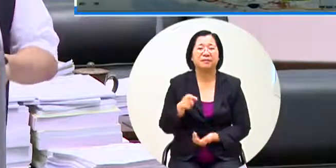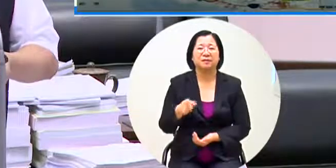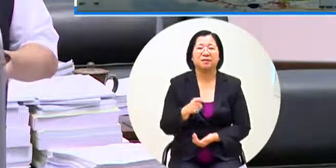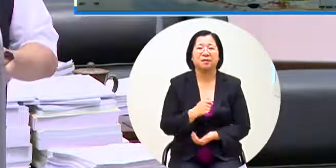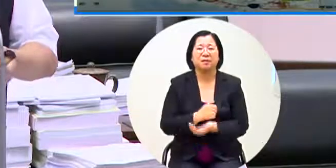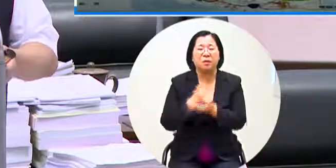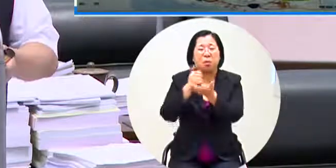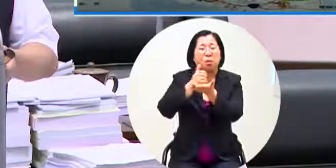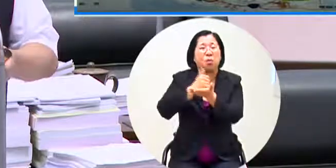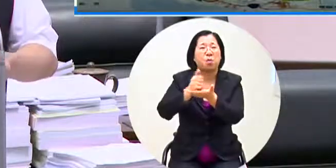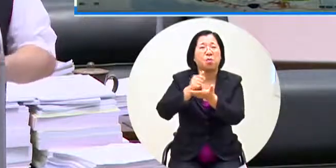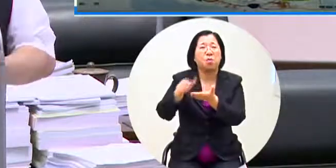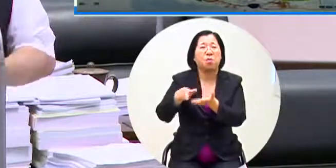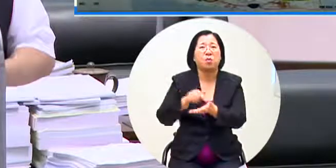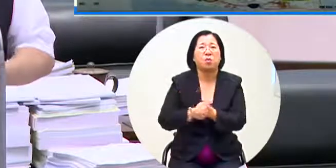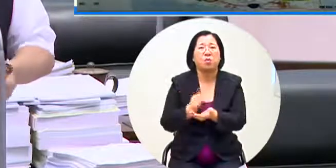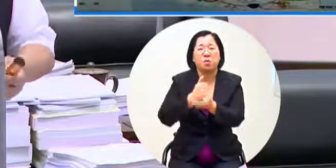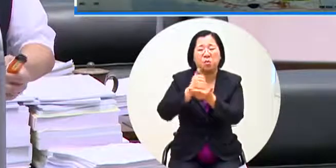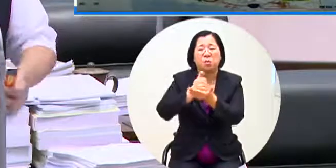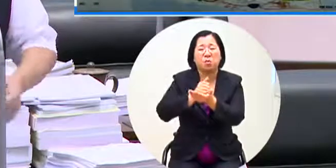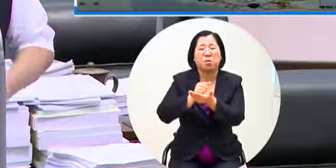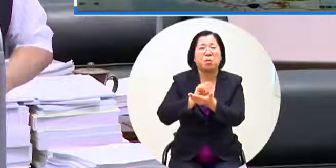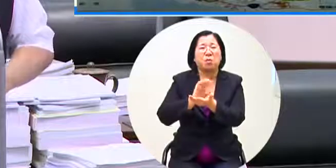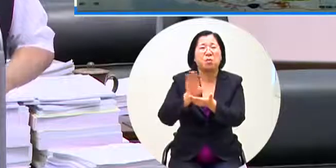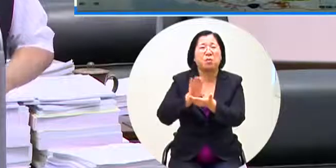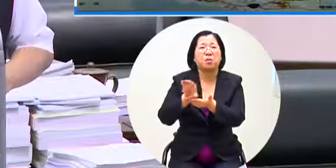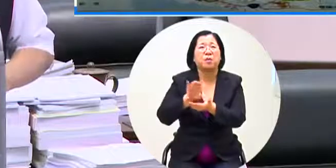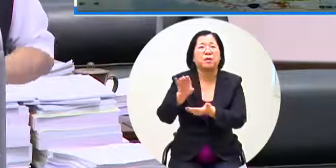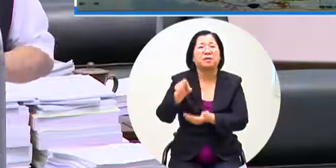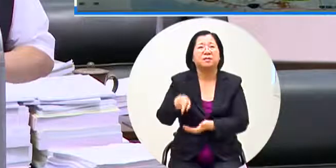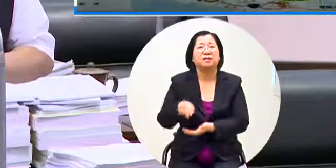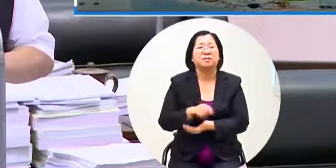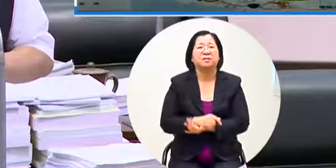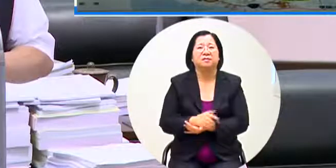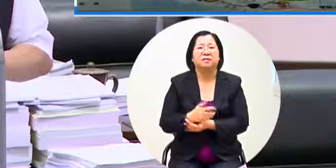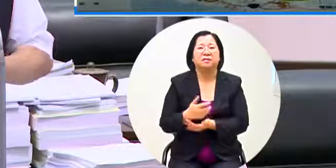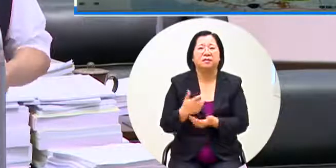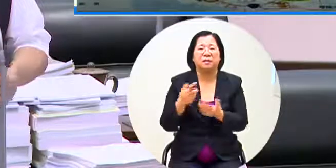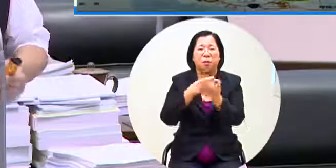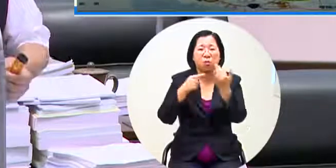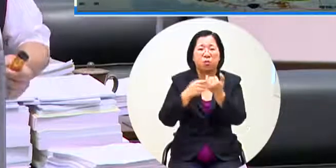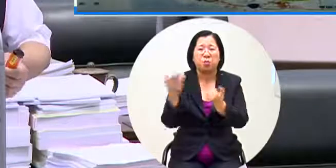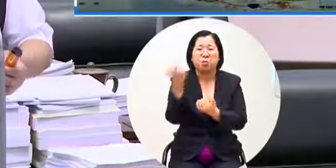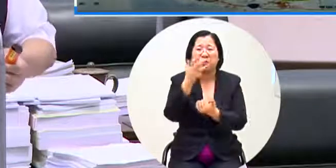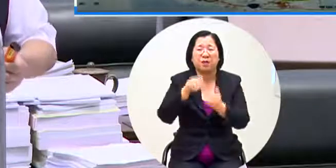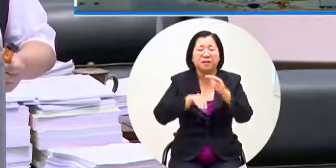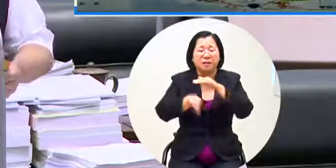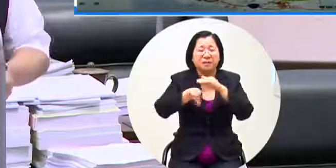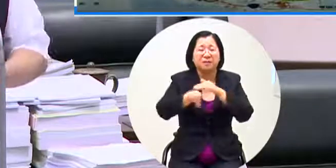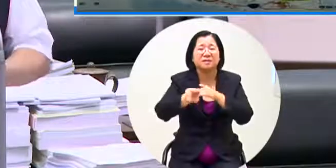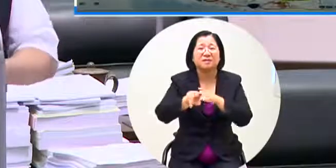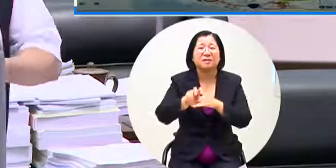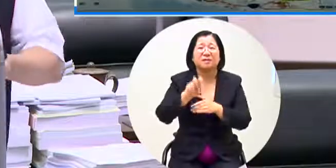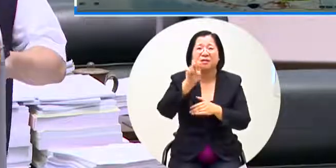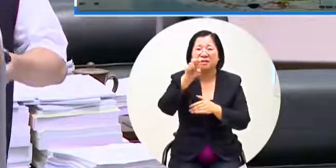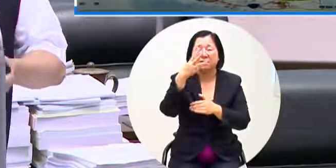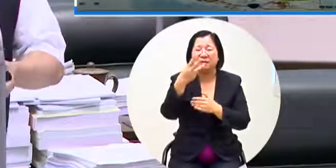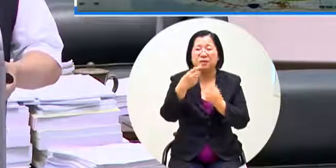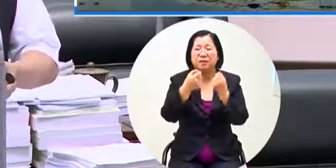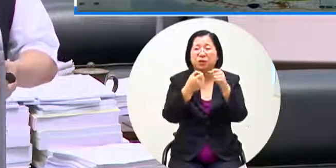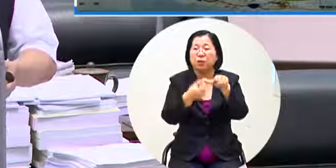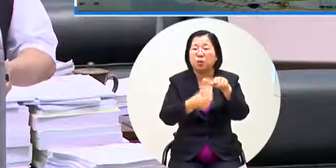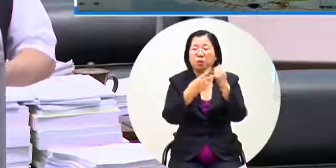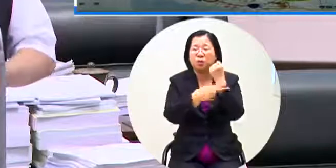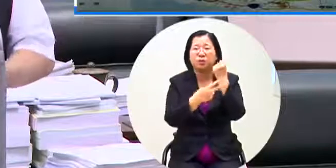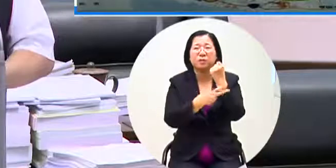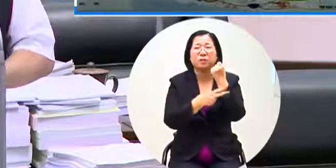呐8个交流道，伊全部偷23公里，23公里，啊，你8个交流道，伊呐货柜车安